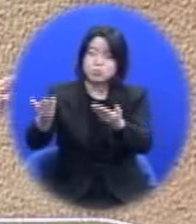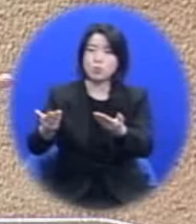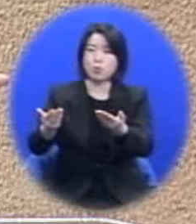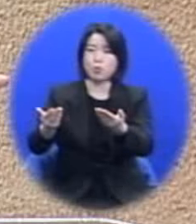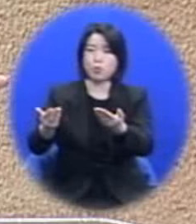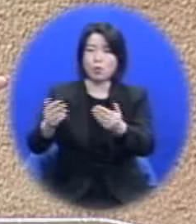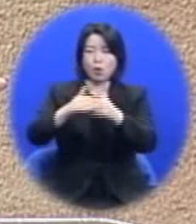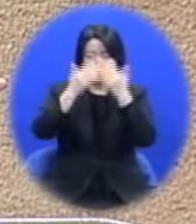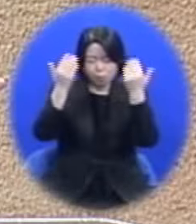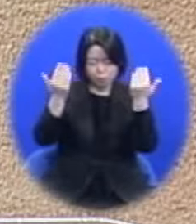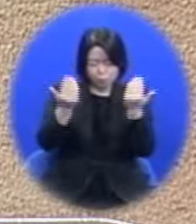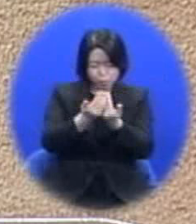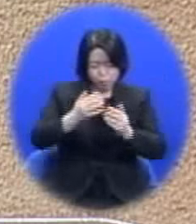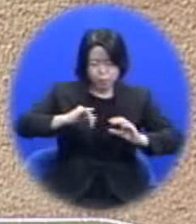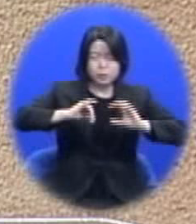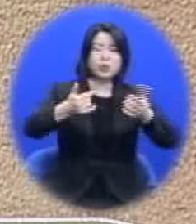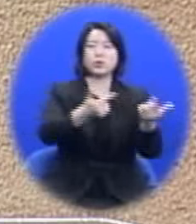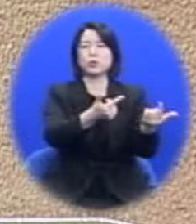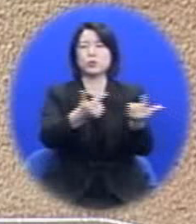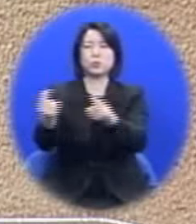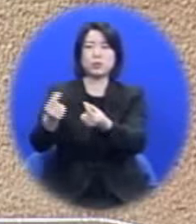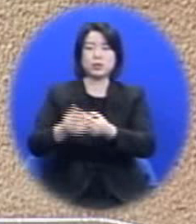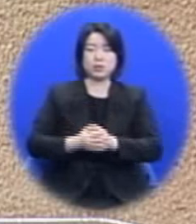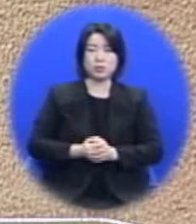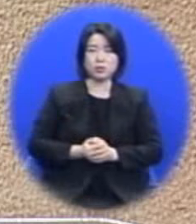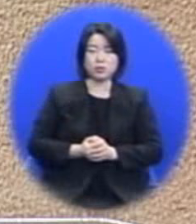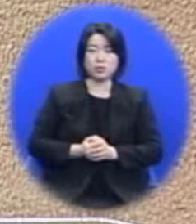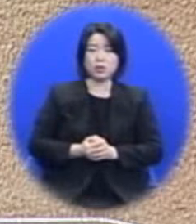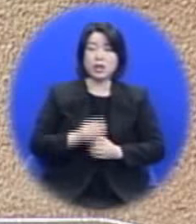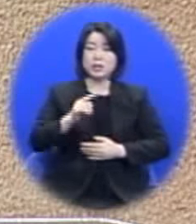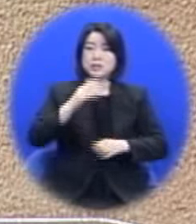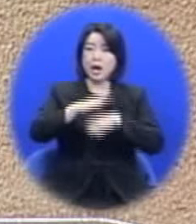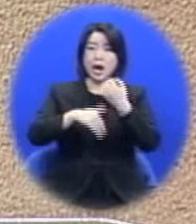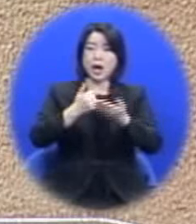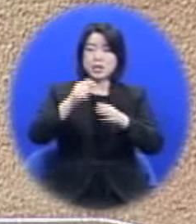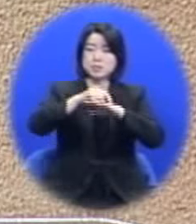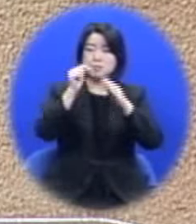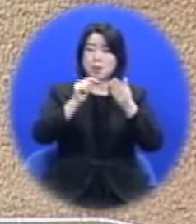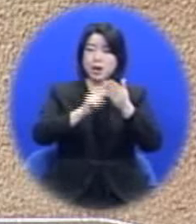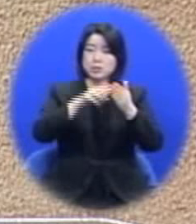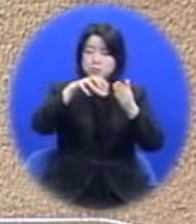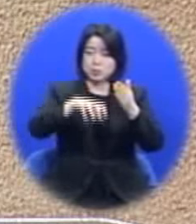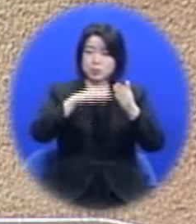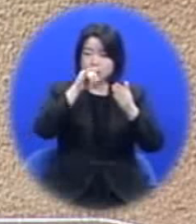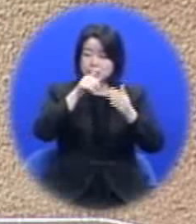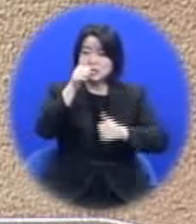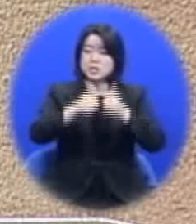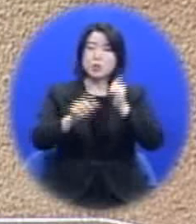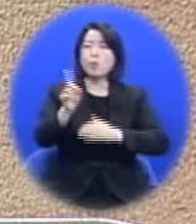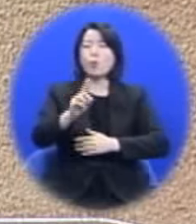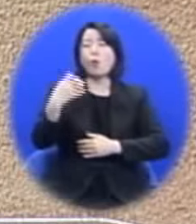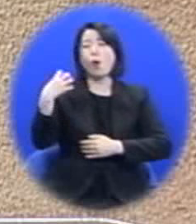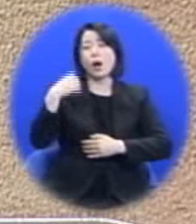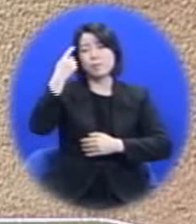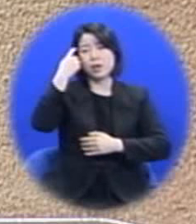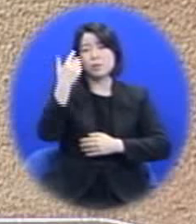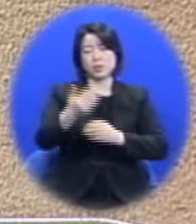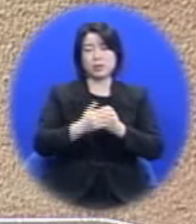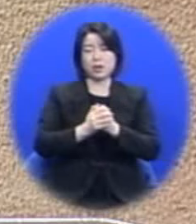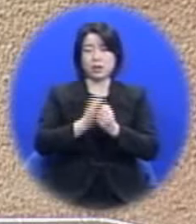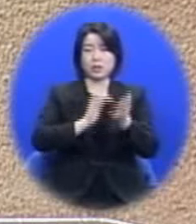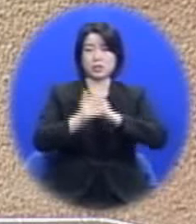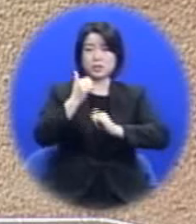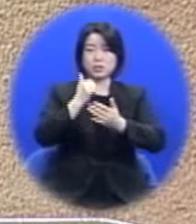모든 인류가 그렇다니까 그 하나님의 마음에 있는 그 시험을 어떻게 감당해요? 예수님께서 게스의